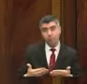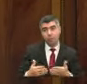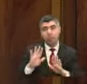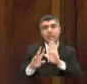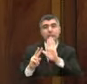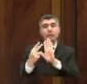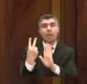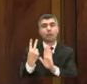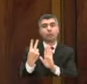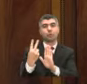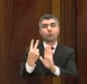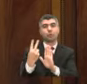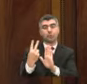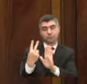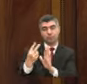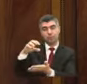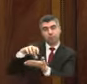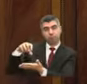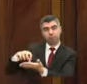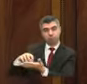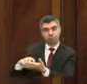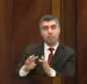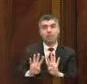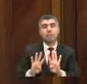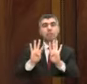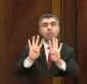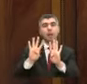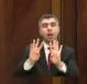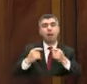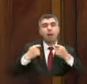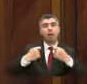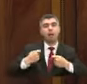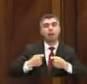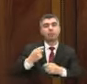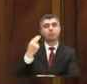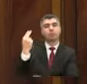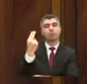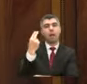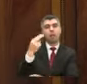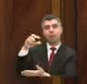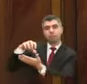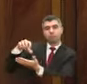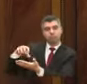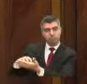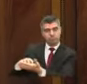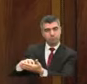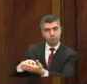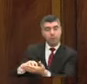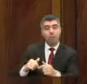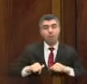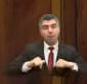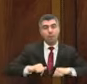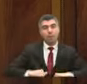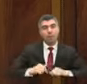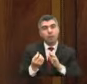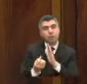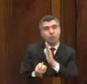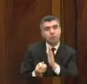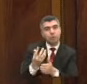توجد رئاستها ب 8 ديال الجهات، علماً أن الوزارة تعمل حالياً على دراسة إحداث